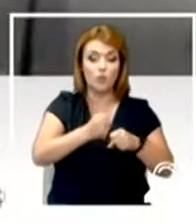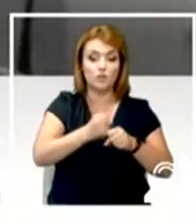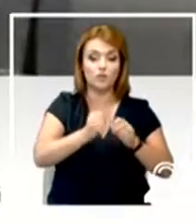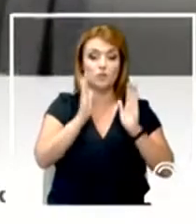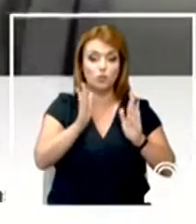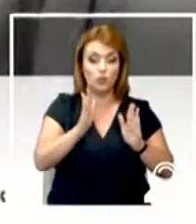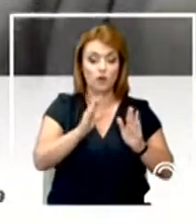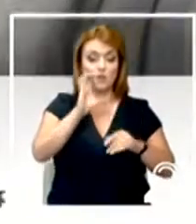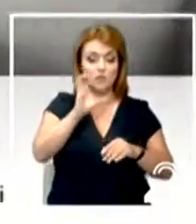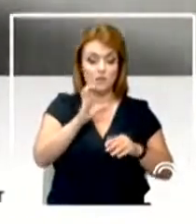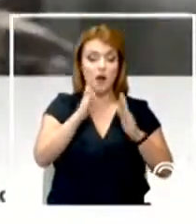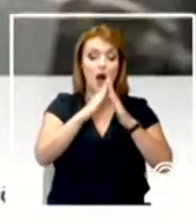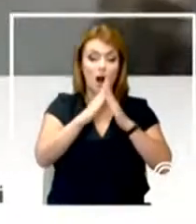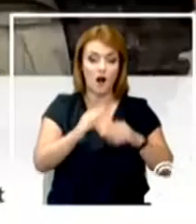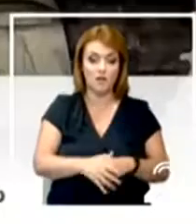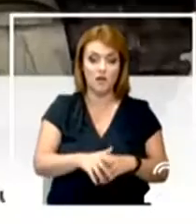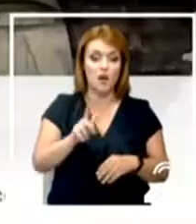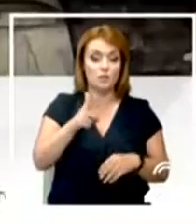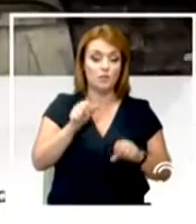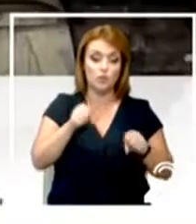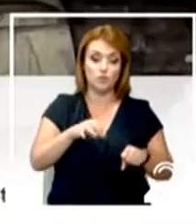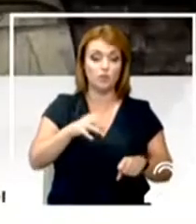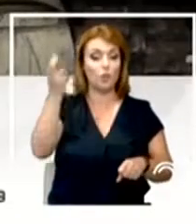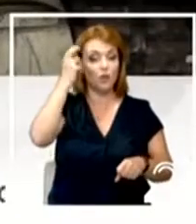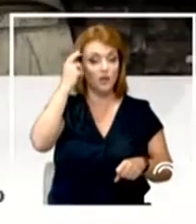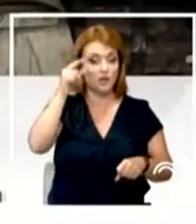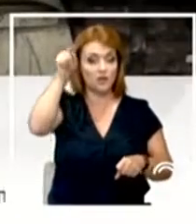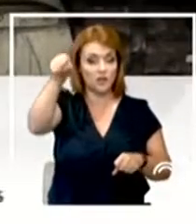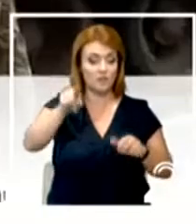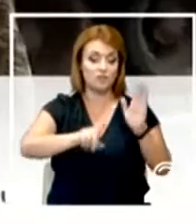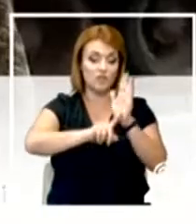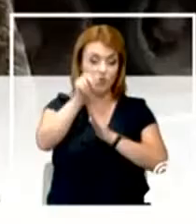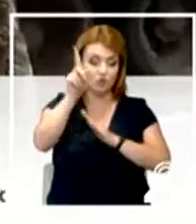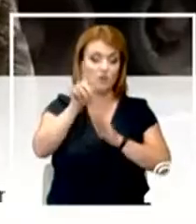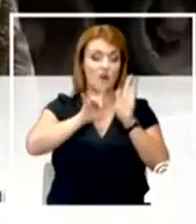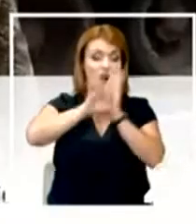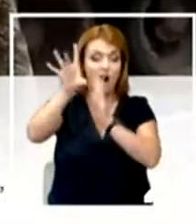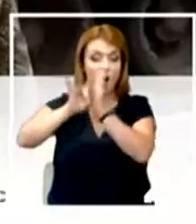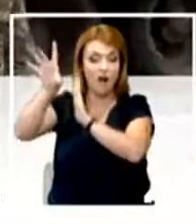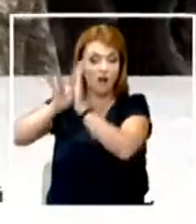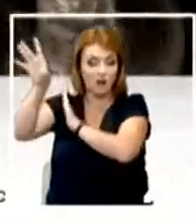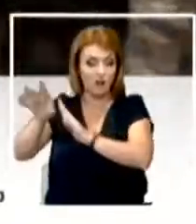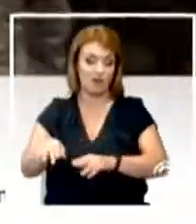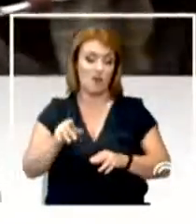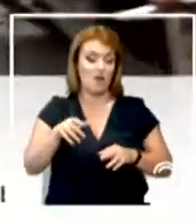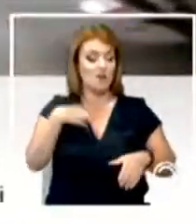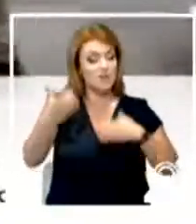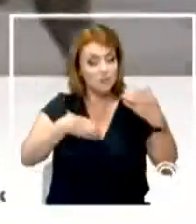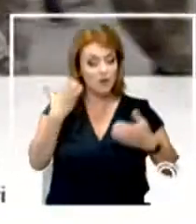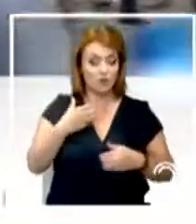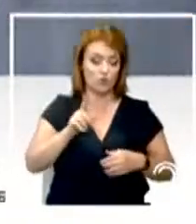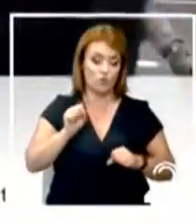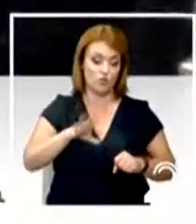capitalei ucrainene ar putea fi ținta unor rachete rusești. De câteva zile, aici sunt expuse vehicule militare rusești, distruse de armata